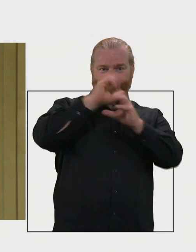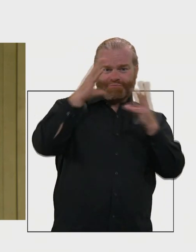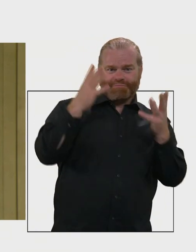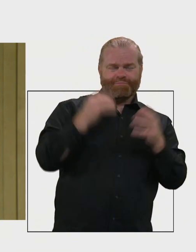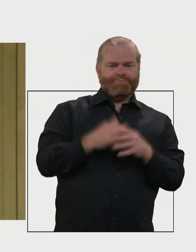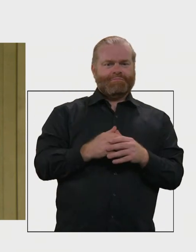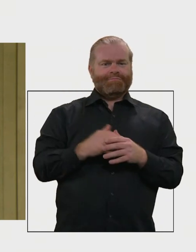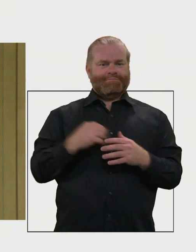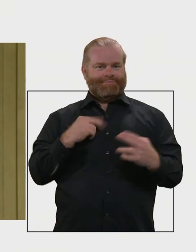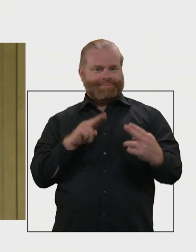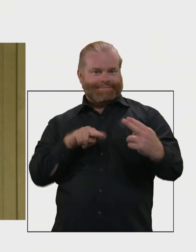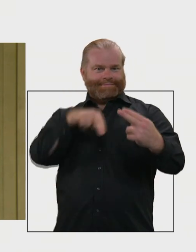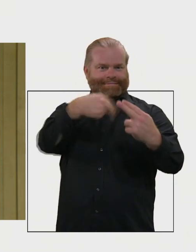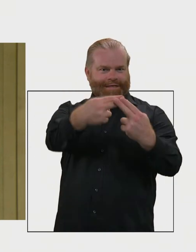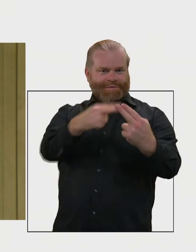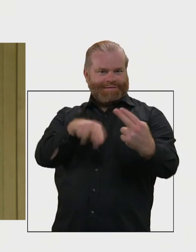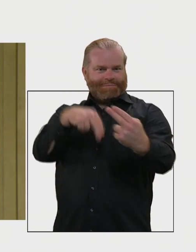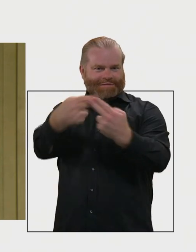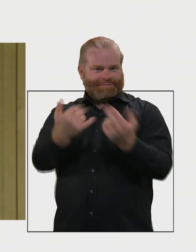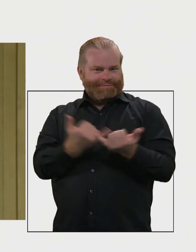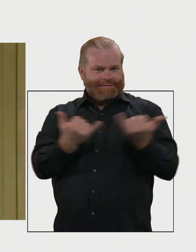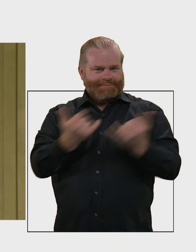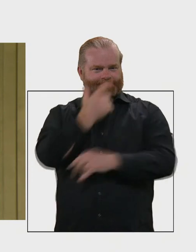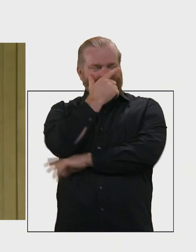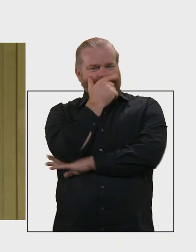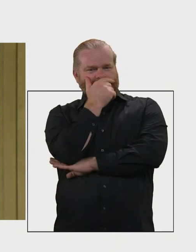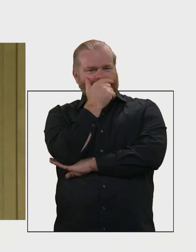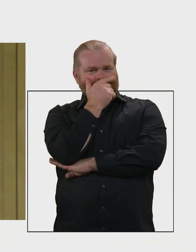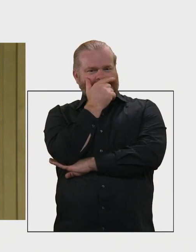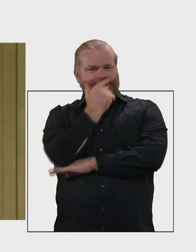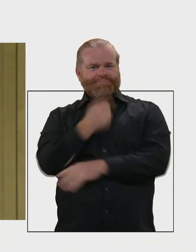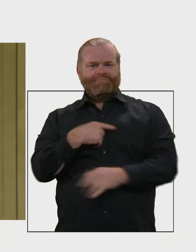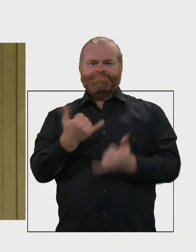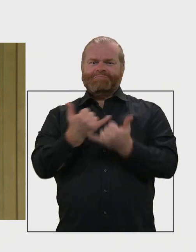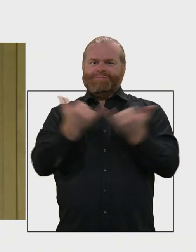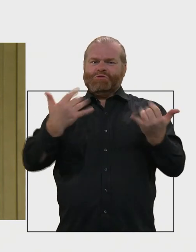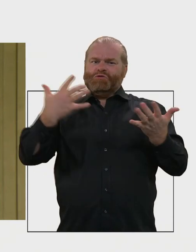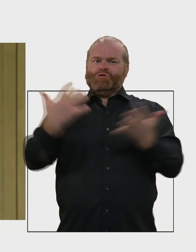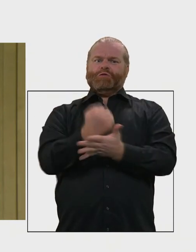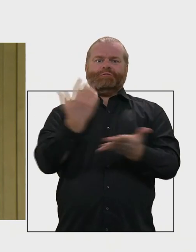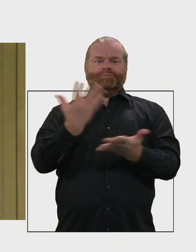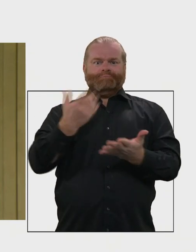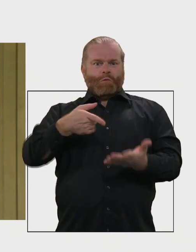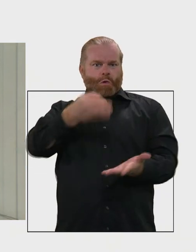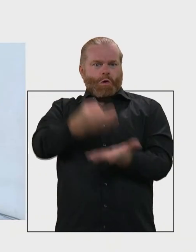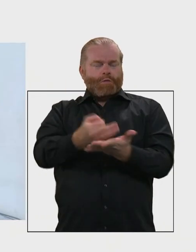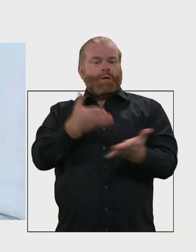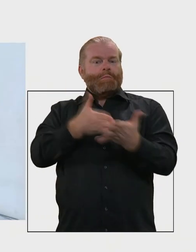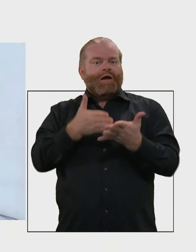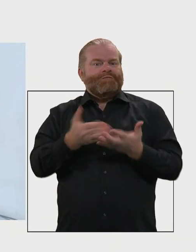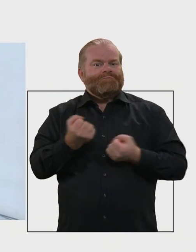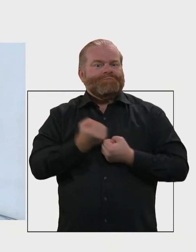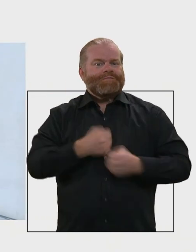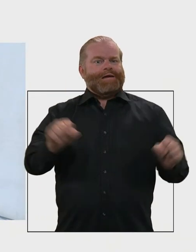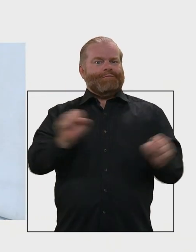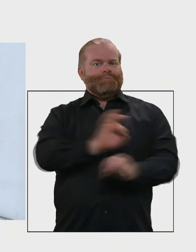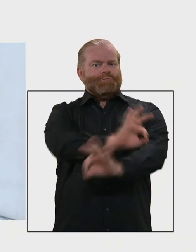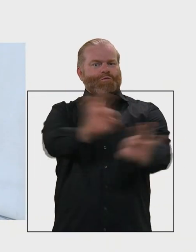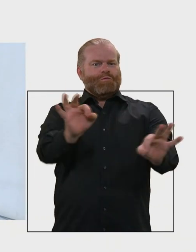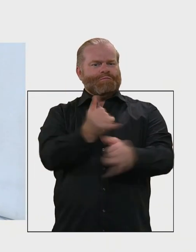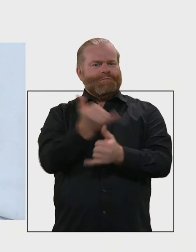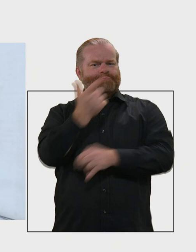wirklich barrierefrei ist in vieler Hinsicht? Wir wollen keine intellektuellen Barrieren. Wir wollen keine baulichen Barrieren. Wir